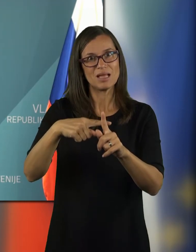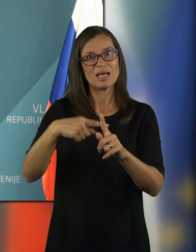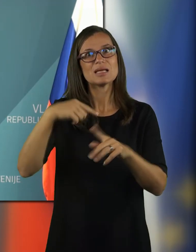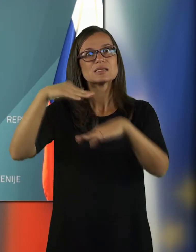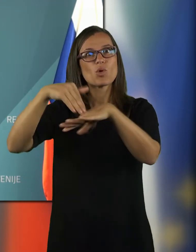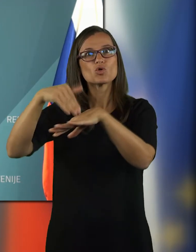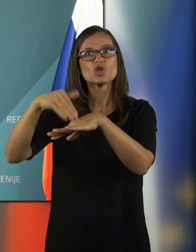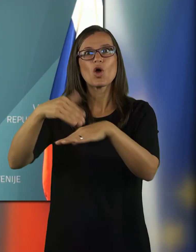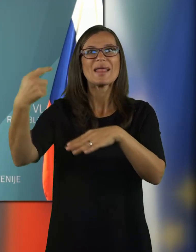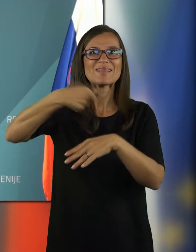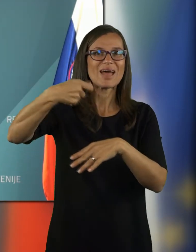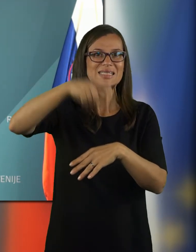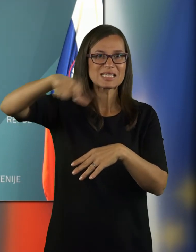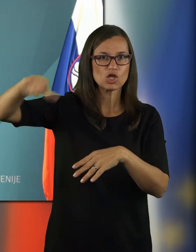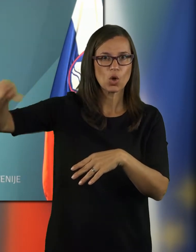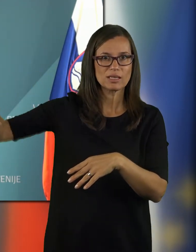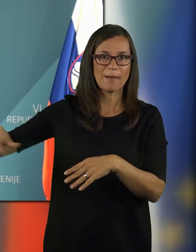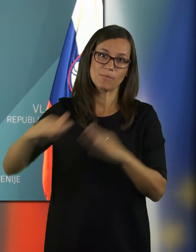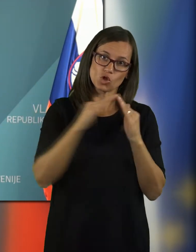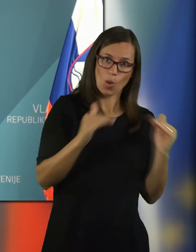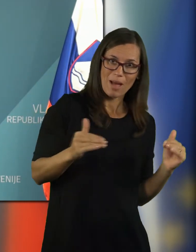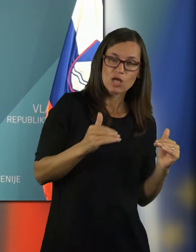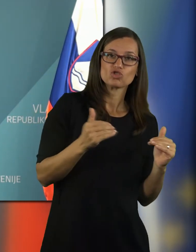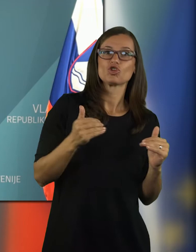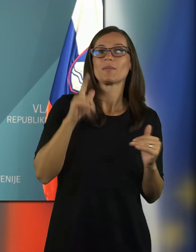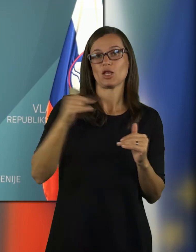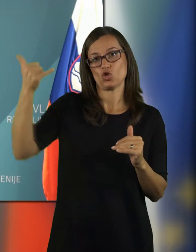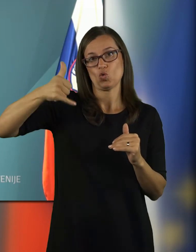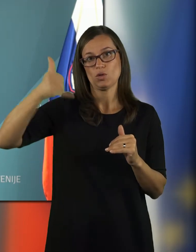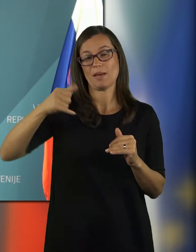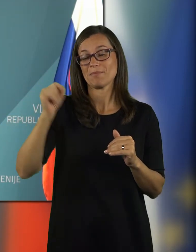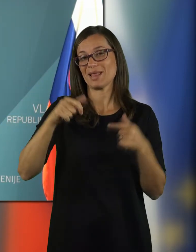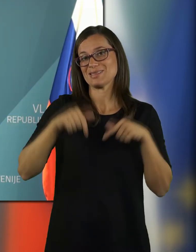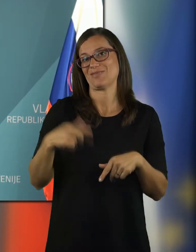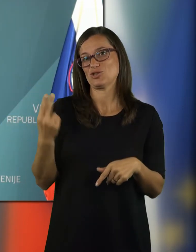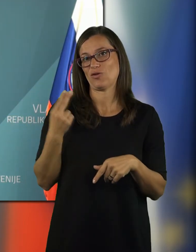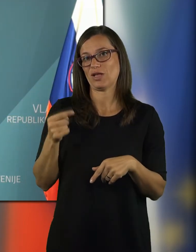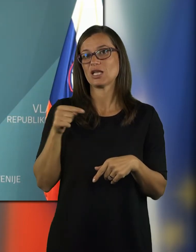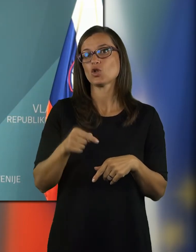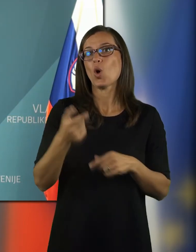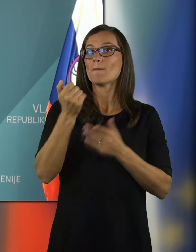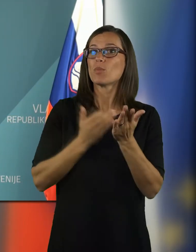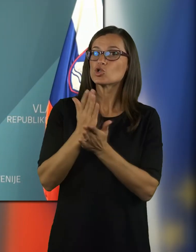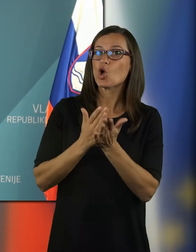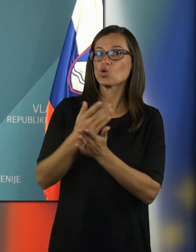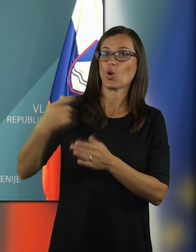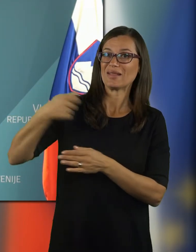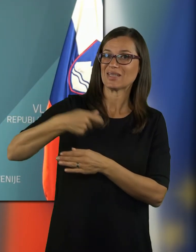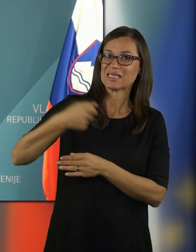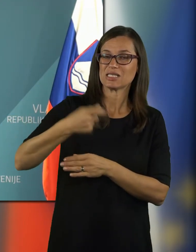investitorjem, domačim in tujim, da se pa v Sloveniji to poslovno